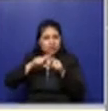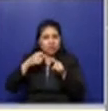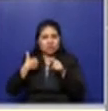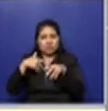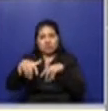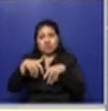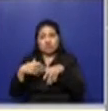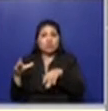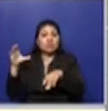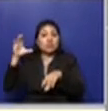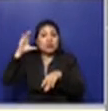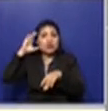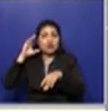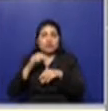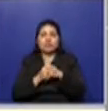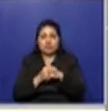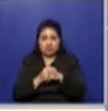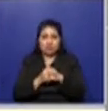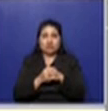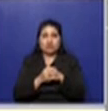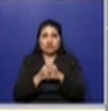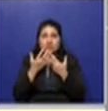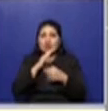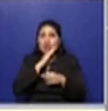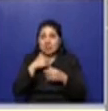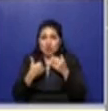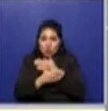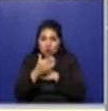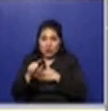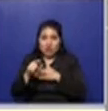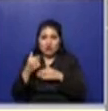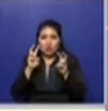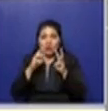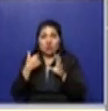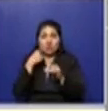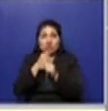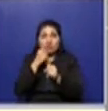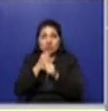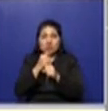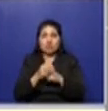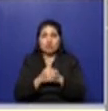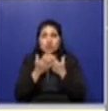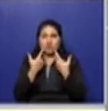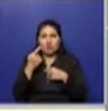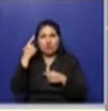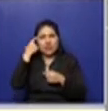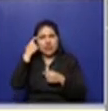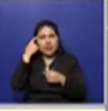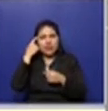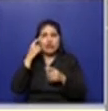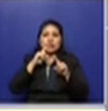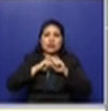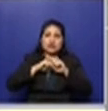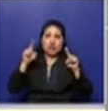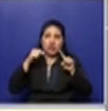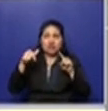แล้วก็ขอเสนอให้นะครับถ้ามีโอกาสขอให้ทำด้วยโดยเฉพาะความคิดเห็นที่แตกต่างกันนะครับท่านจะ